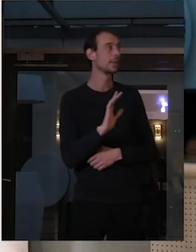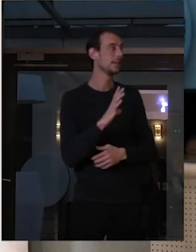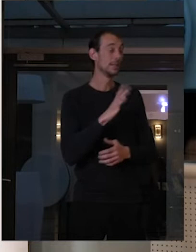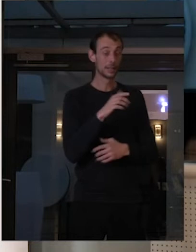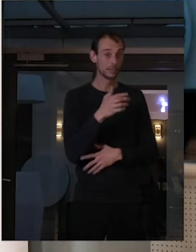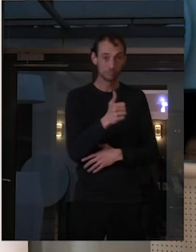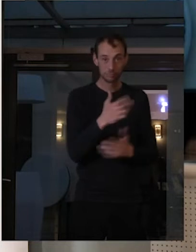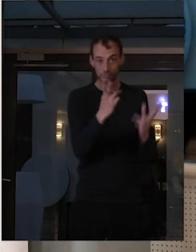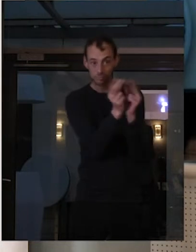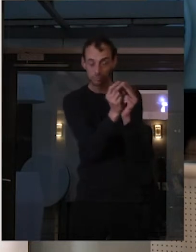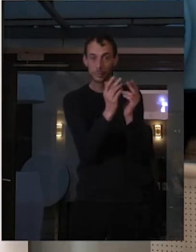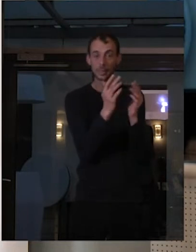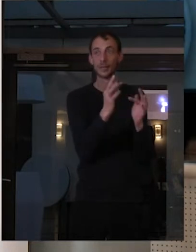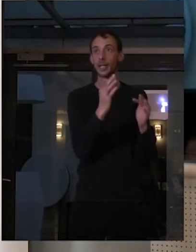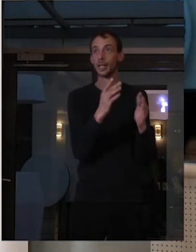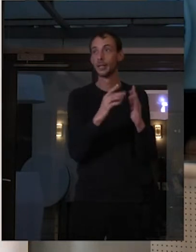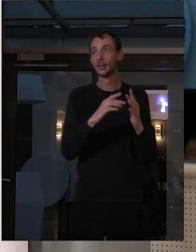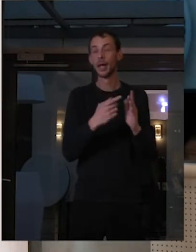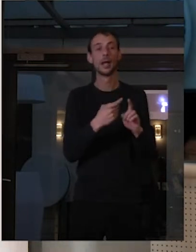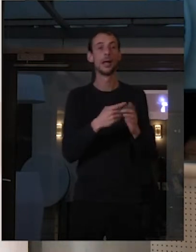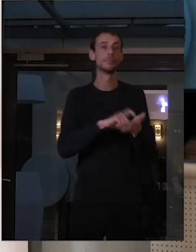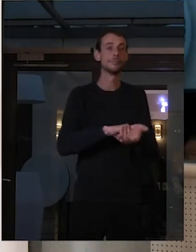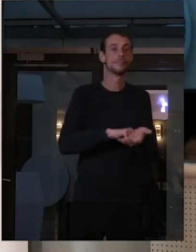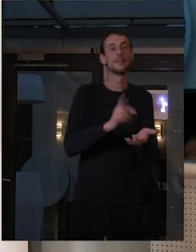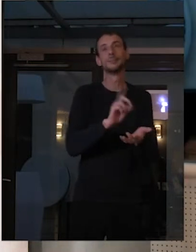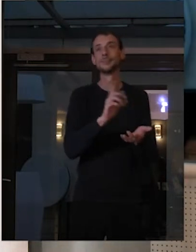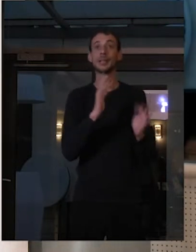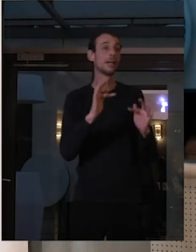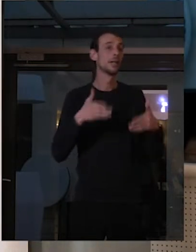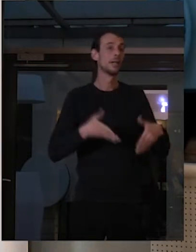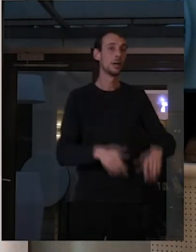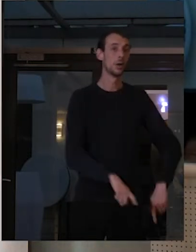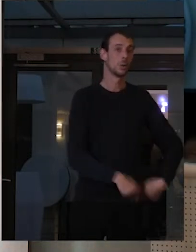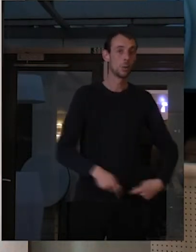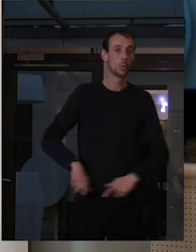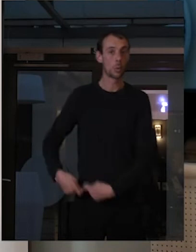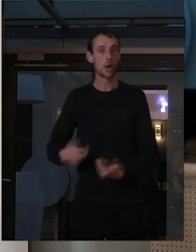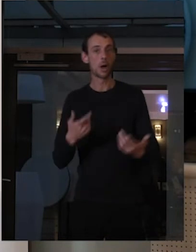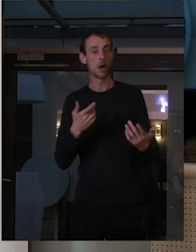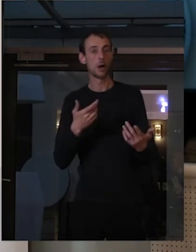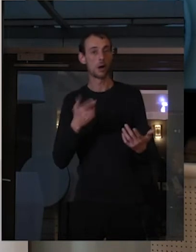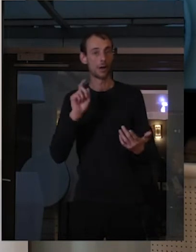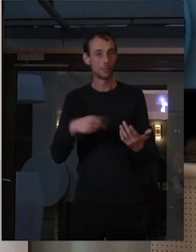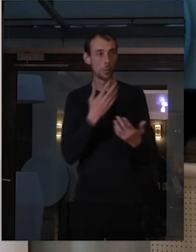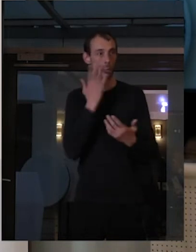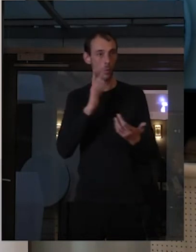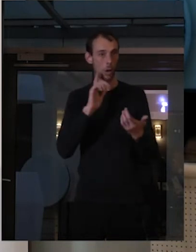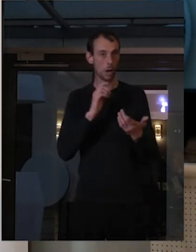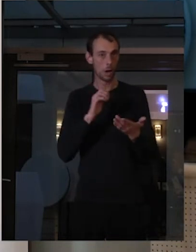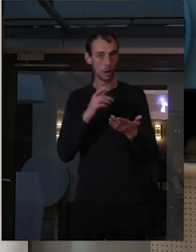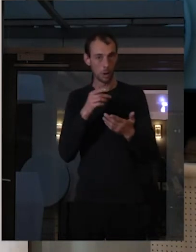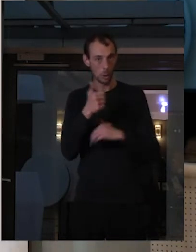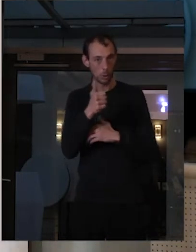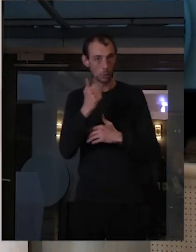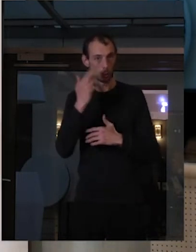l'origine ou en tous les cas la différence entre la couleur des collants que tu es obligée de teindre toi-même. Donc on regarde le reportage puis après on